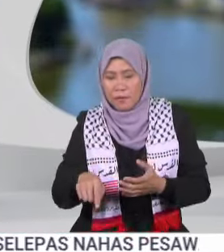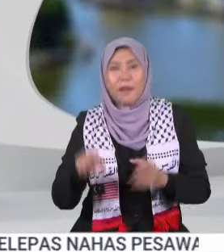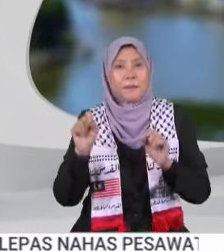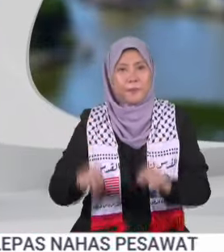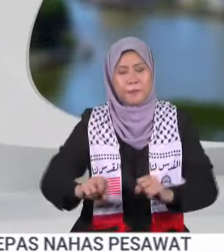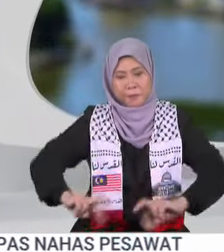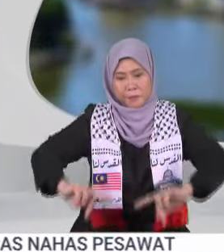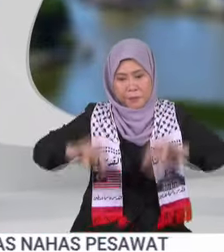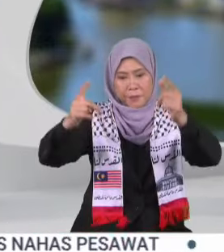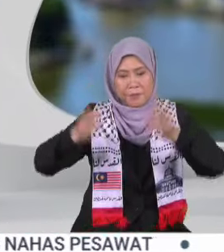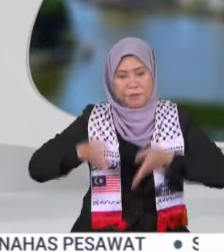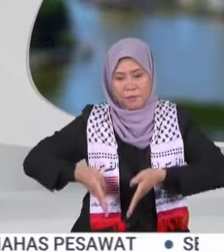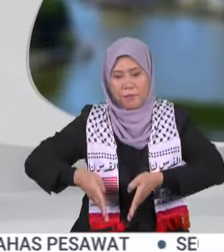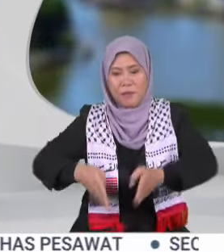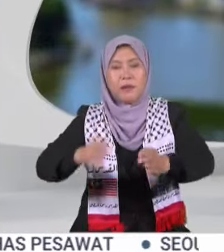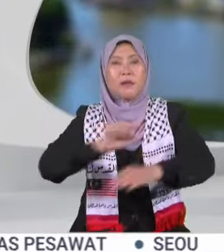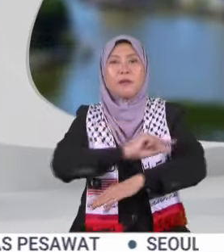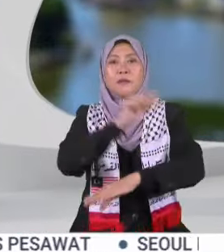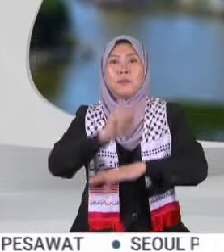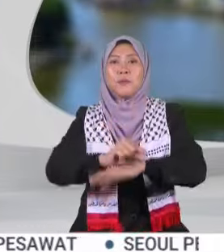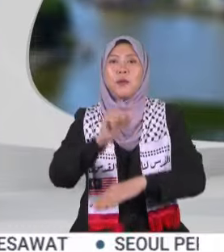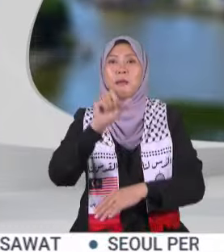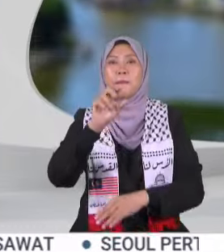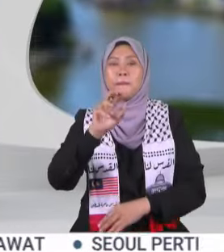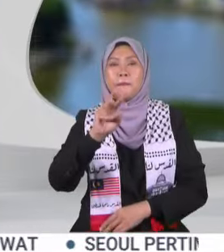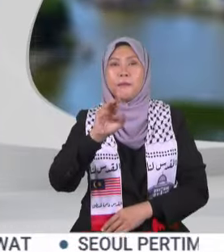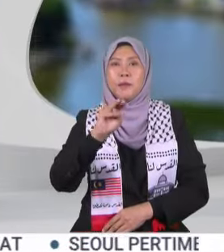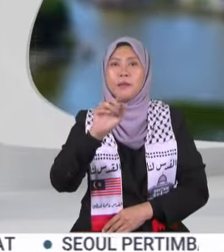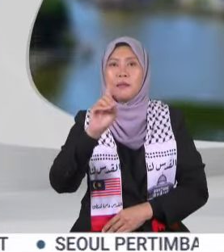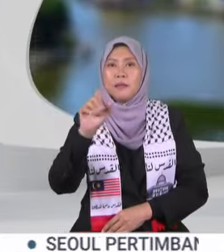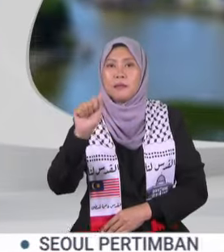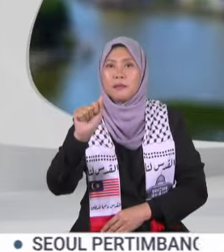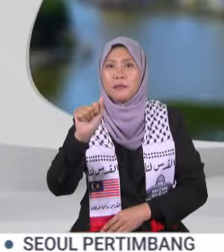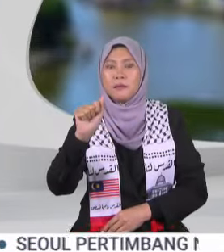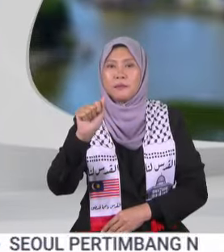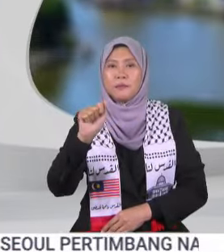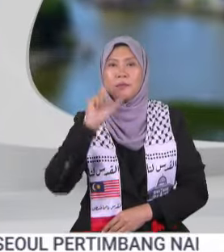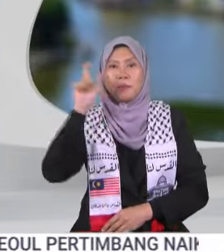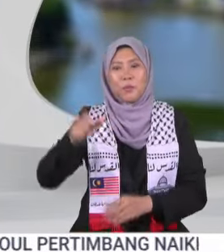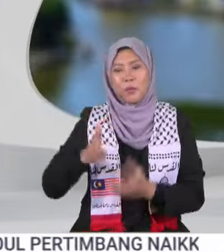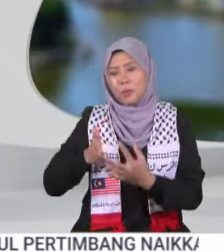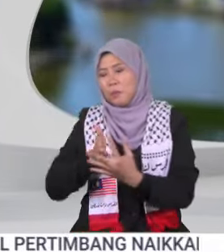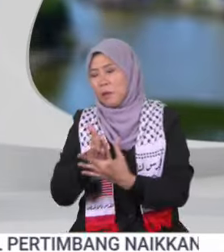laluan ke gunung Buddha seterusnya ke Miri tanpa brune